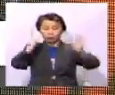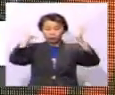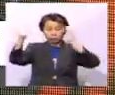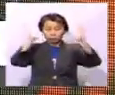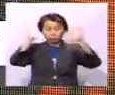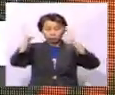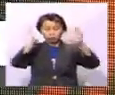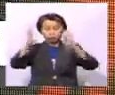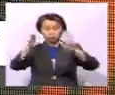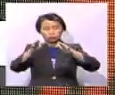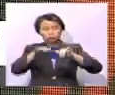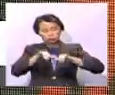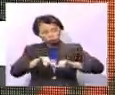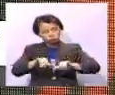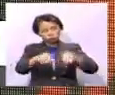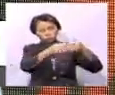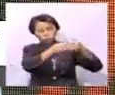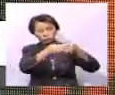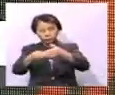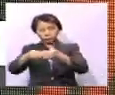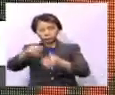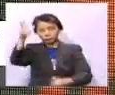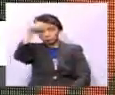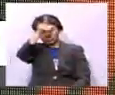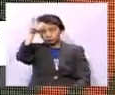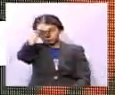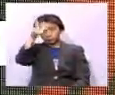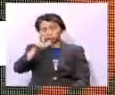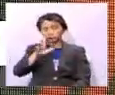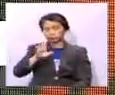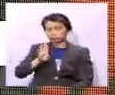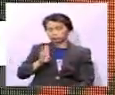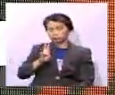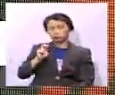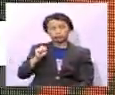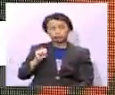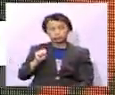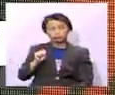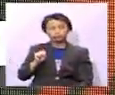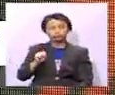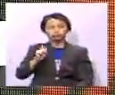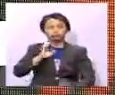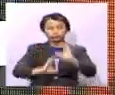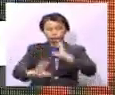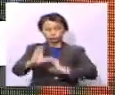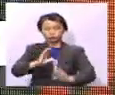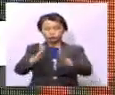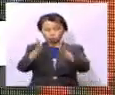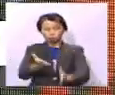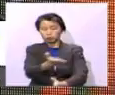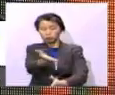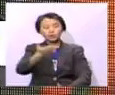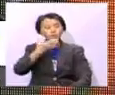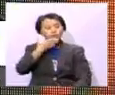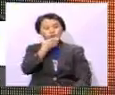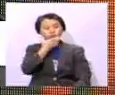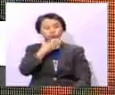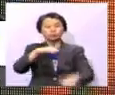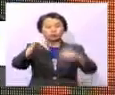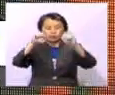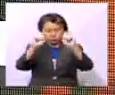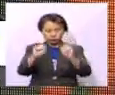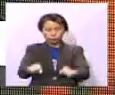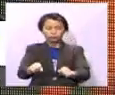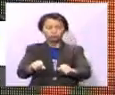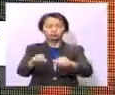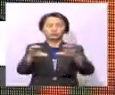terus dipimpin oleh Kerajaan Barisan Nasional, impian orang muda akan dapat kita